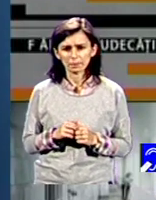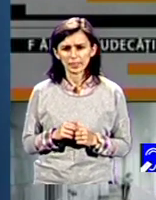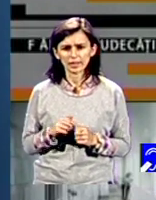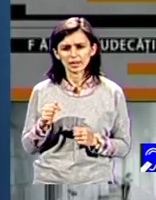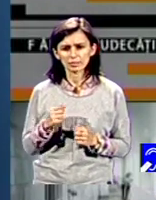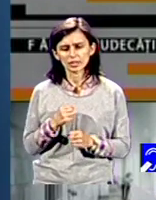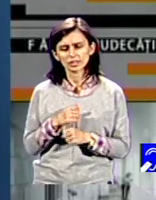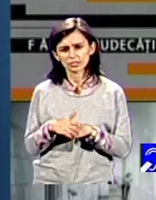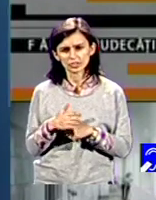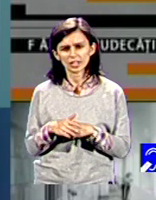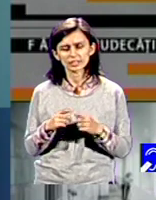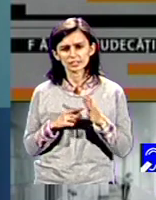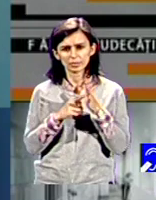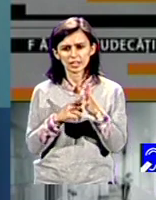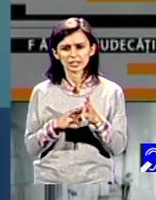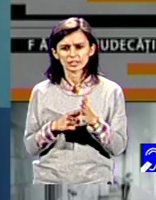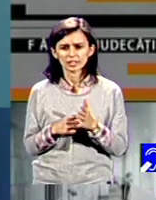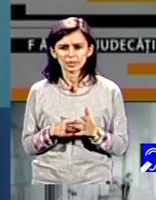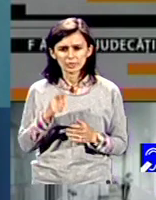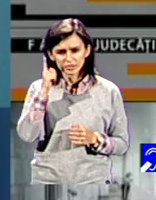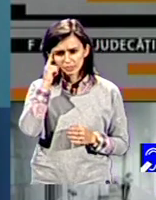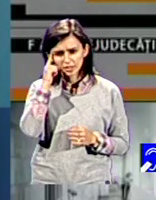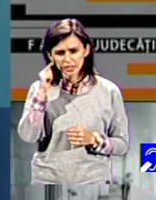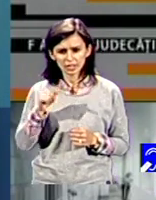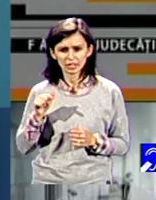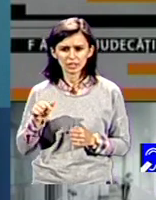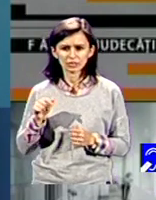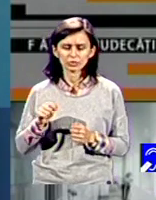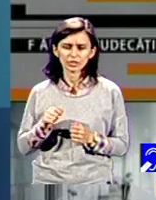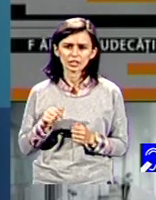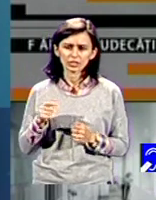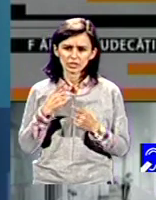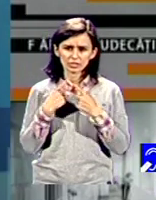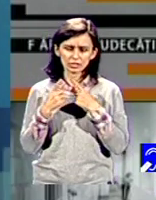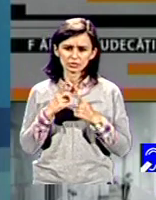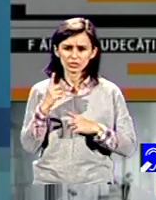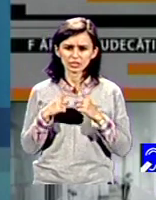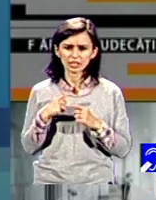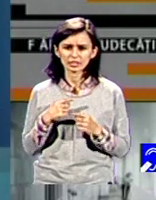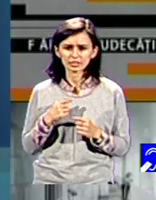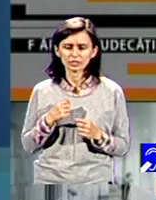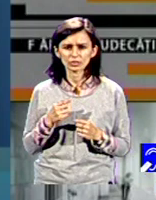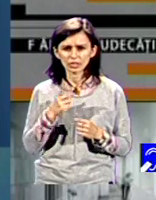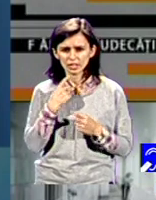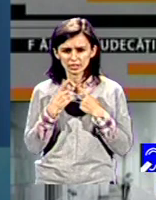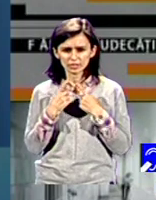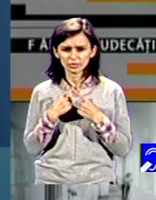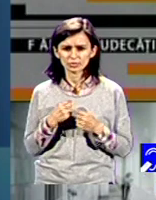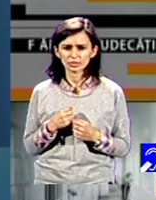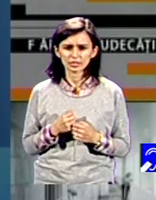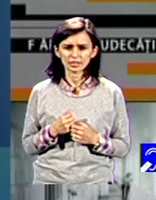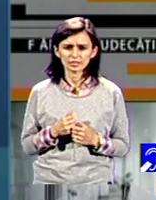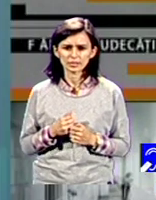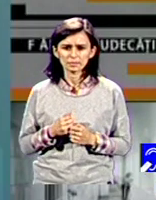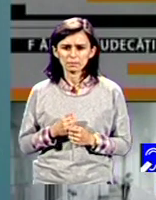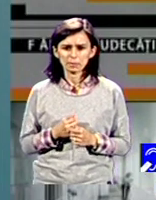punctul lui de vedere în aceasta discutie dar se pare ca atunci când vine vorba de o discuție face un pas în spate